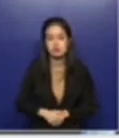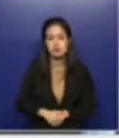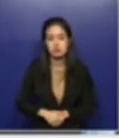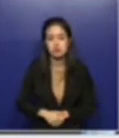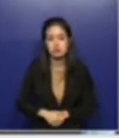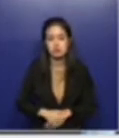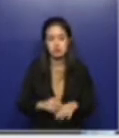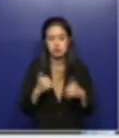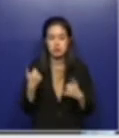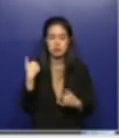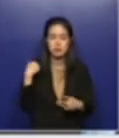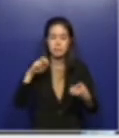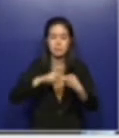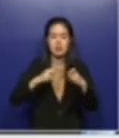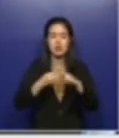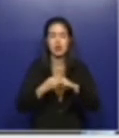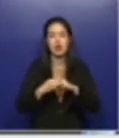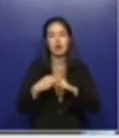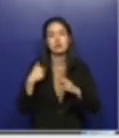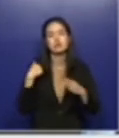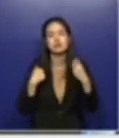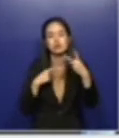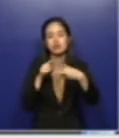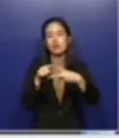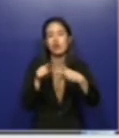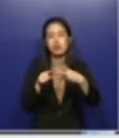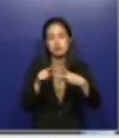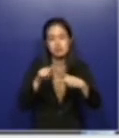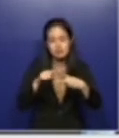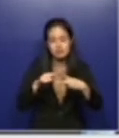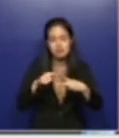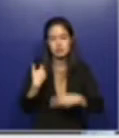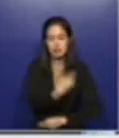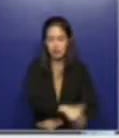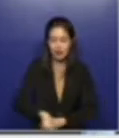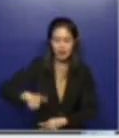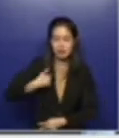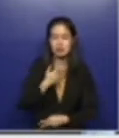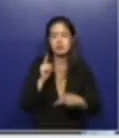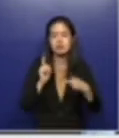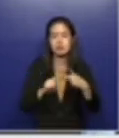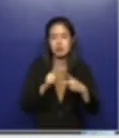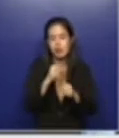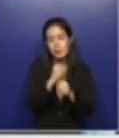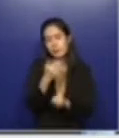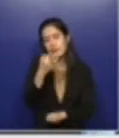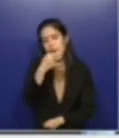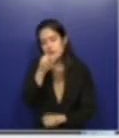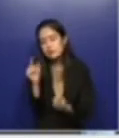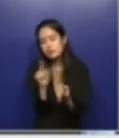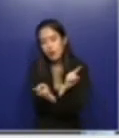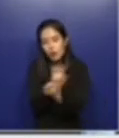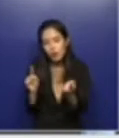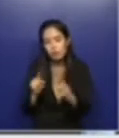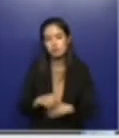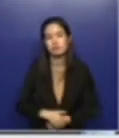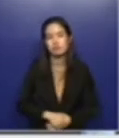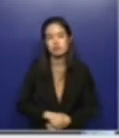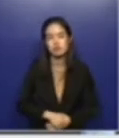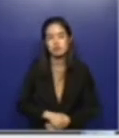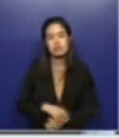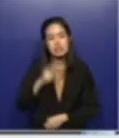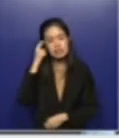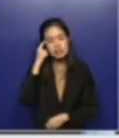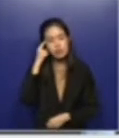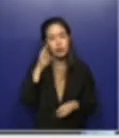มีทาง2ทางครับด้านสุขภาพด้านเศรษฐกิจปากท้องความเป็นอยู่ด้านสังคมท่านเอา2 อย่างนี้มา